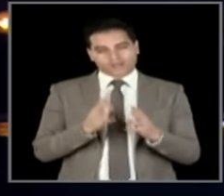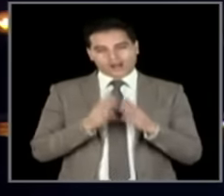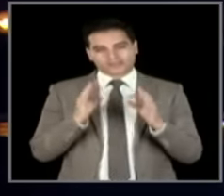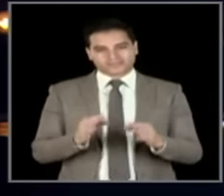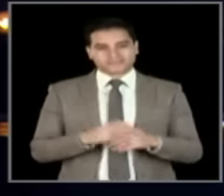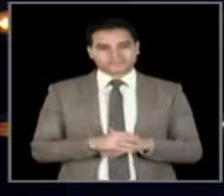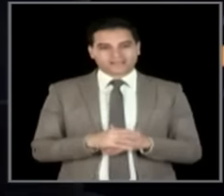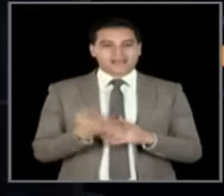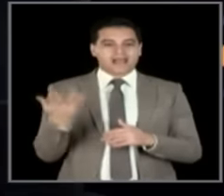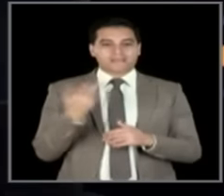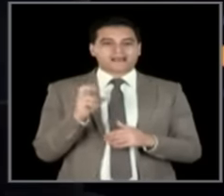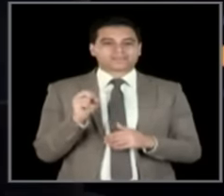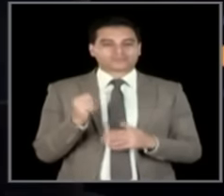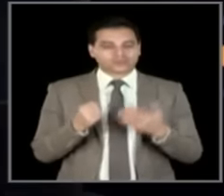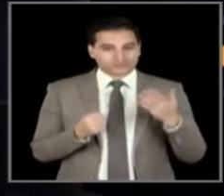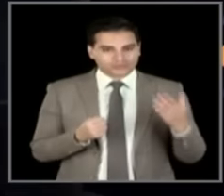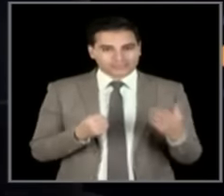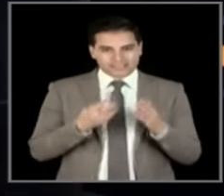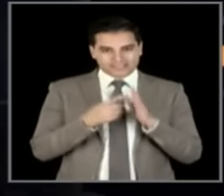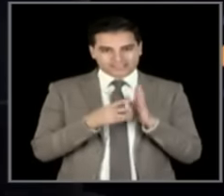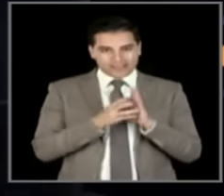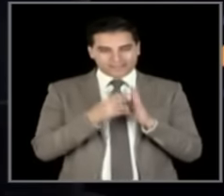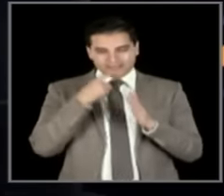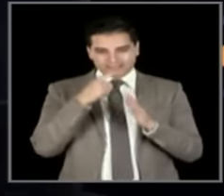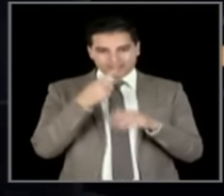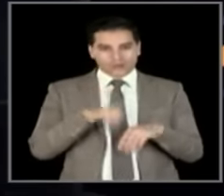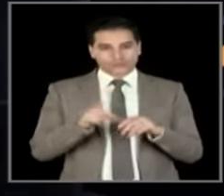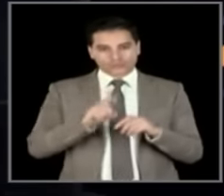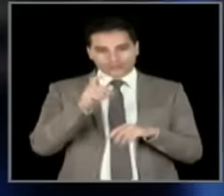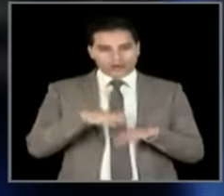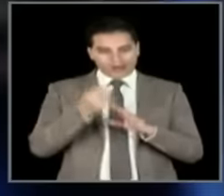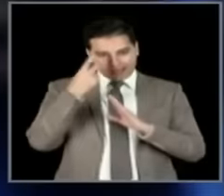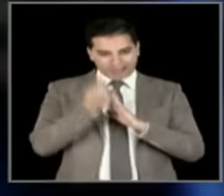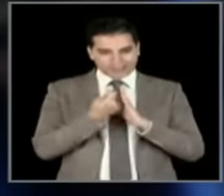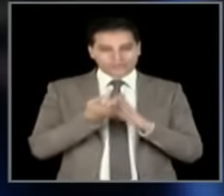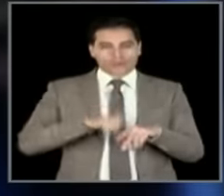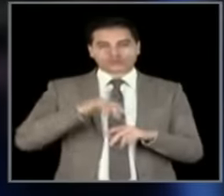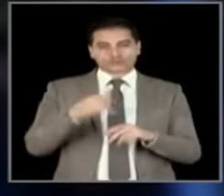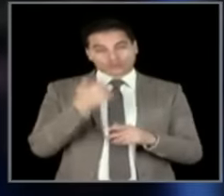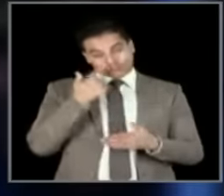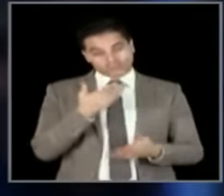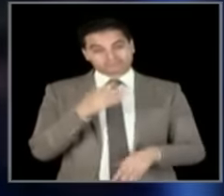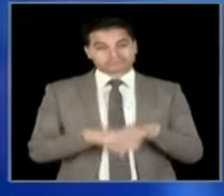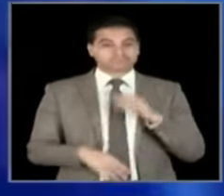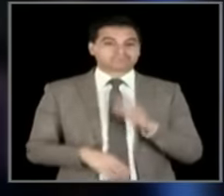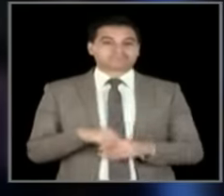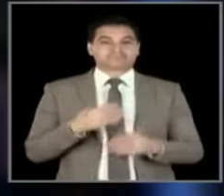عبقري. 25 جامعة اسكندرية. عندكم سؤال في الأدب وفي الجوكر. تمام،